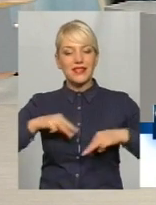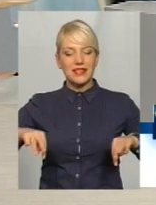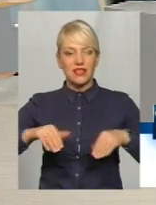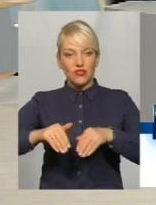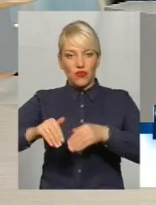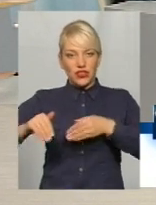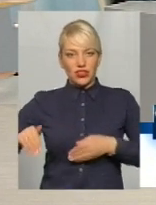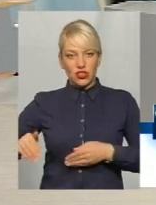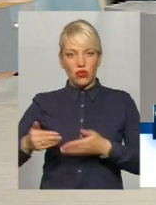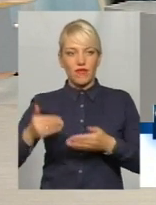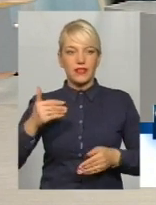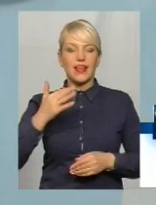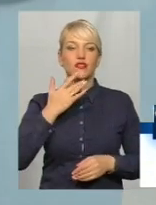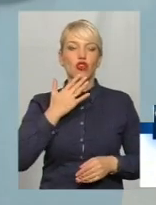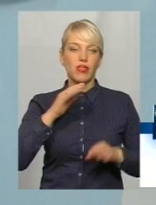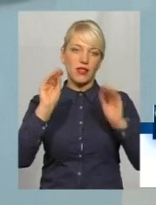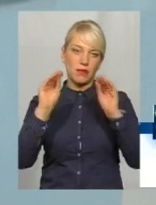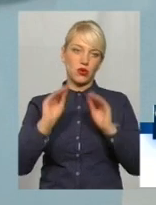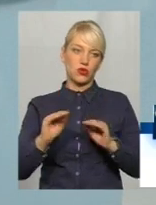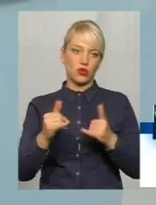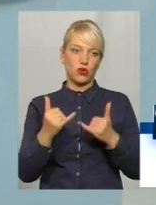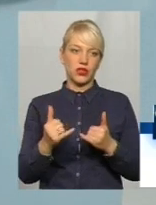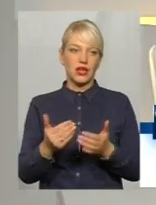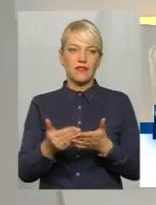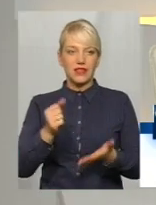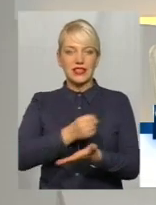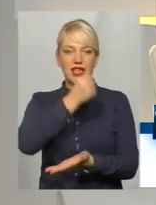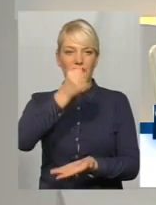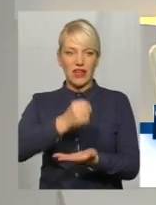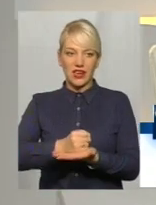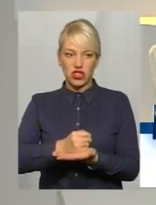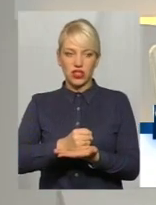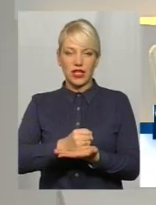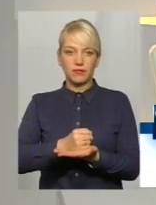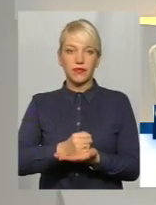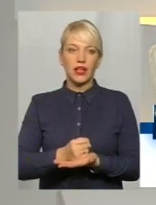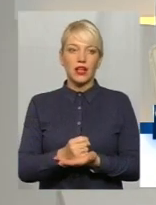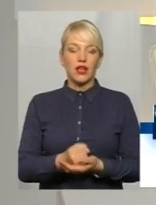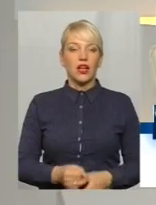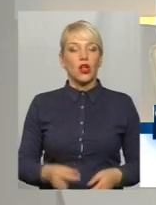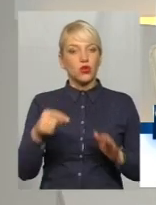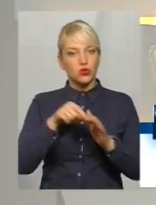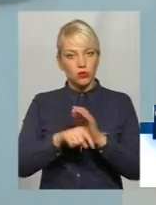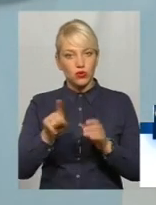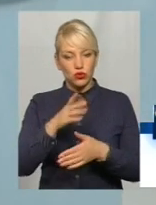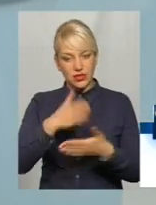національних протоколів на сьогодні. Тобто, які були скасовані, чи вони